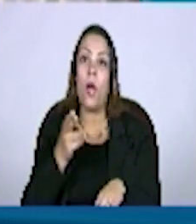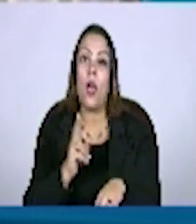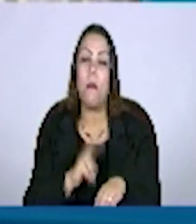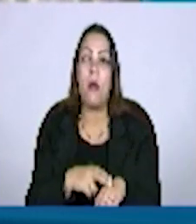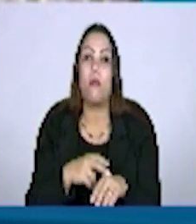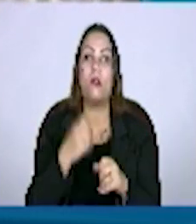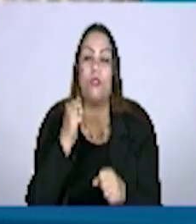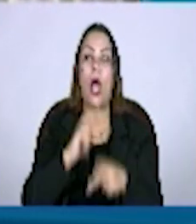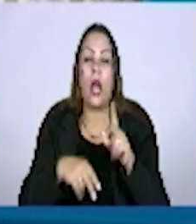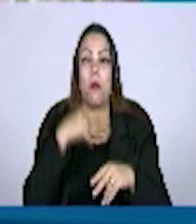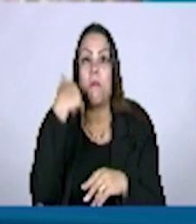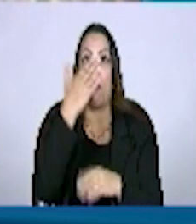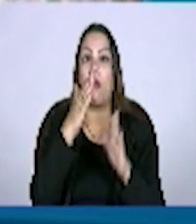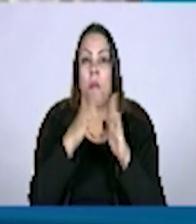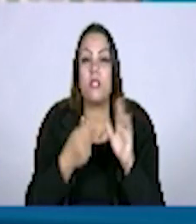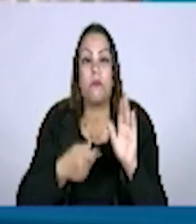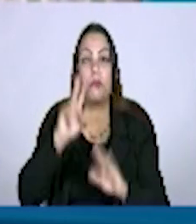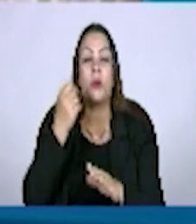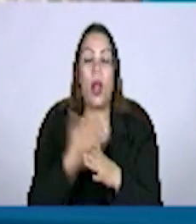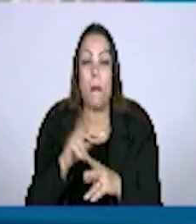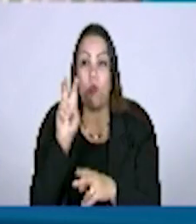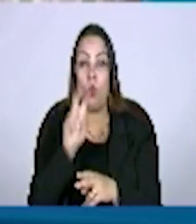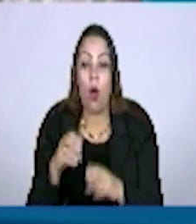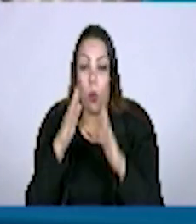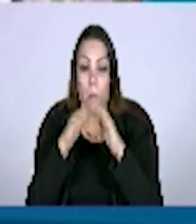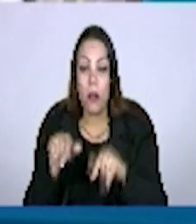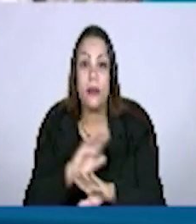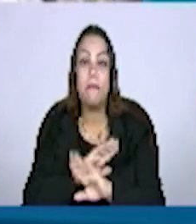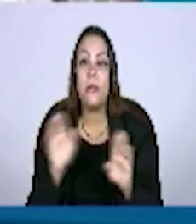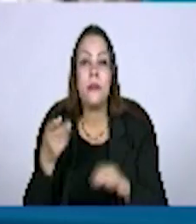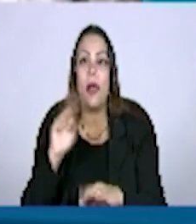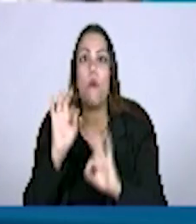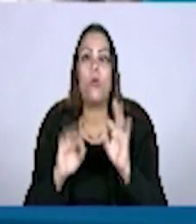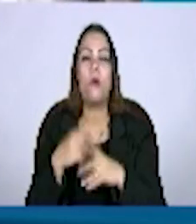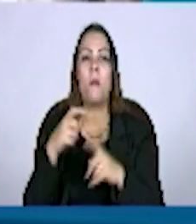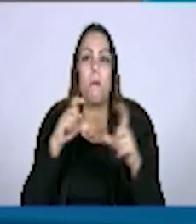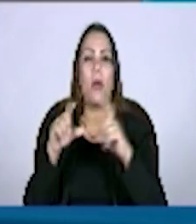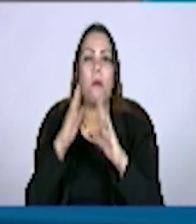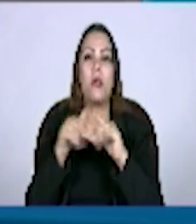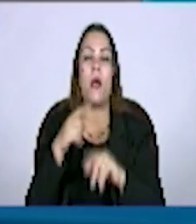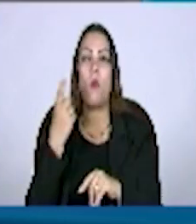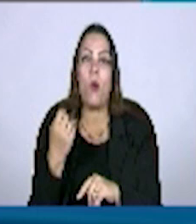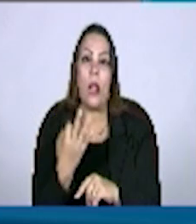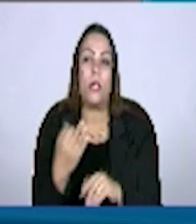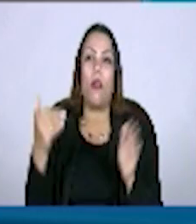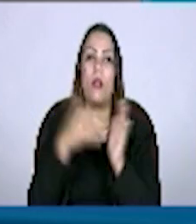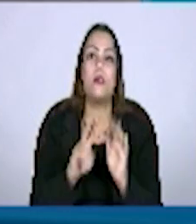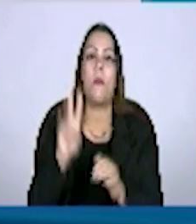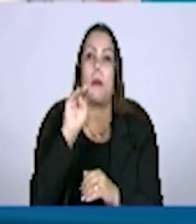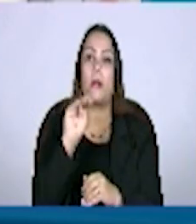الدولار اللي ارتفع سعره داخل المجتمع المصري او داخل النظام المصرفي من 31 لغايه